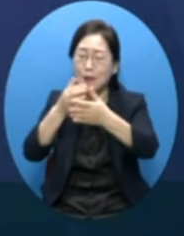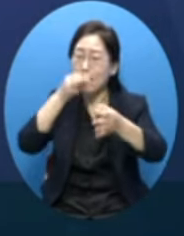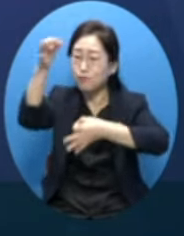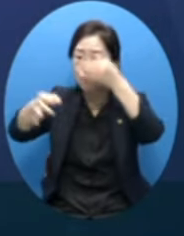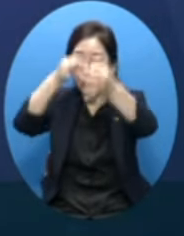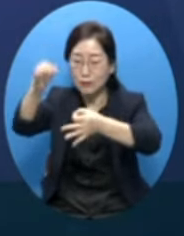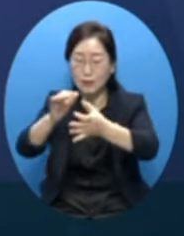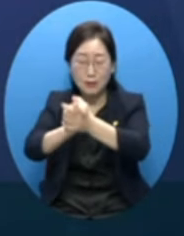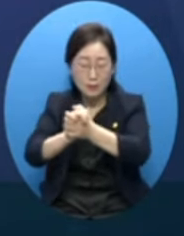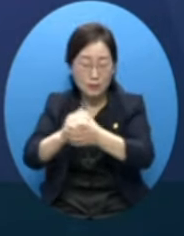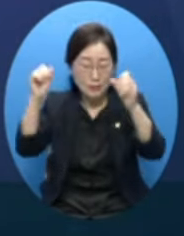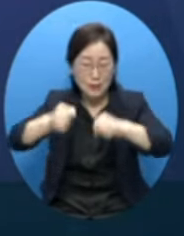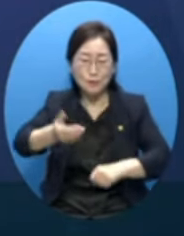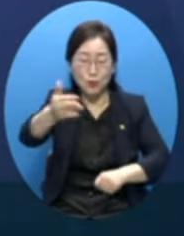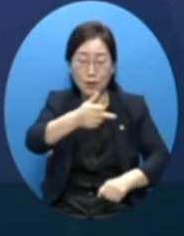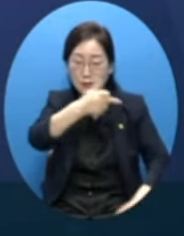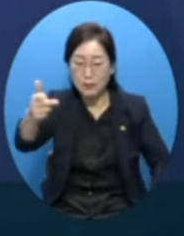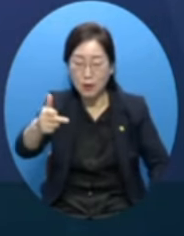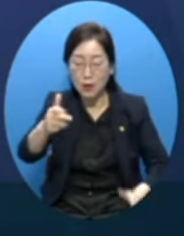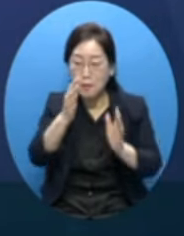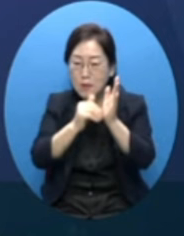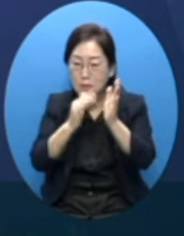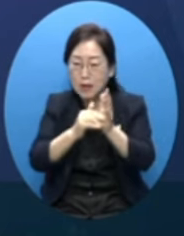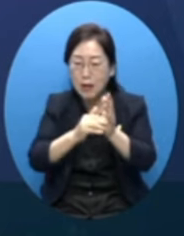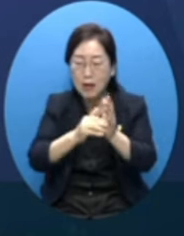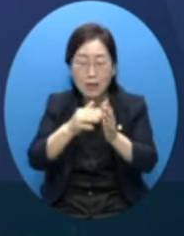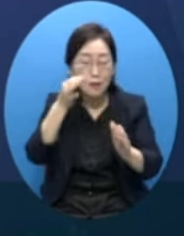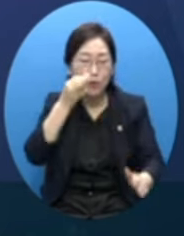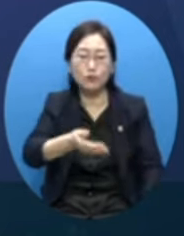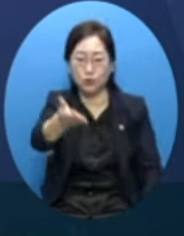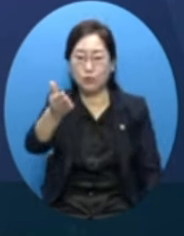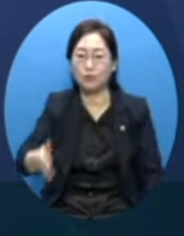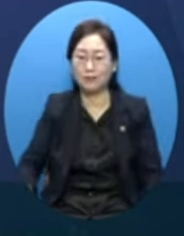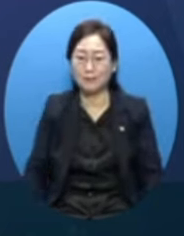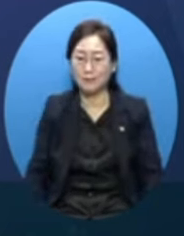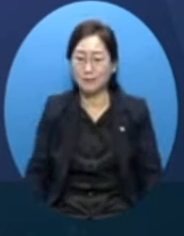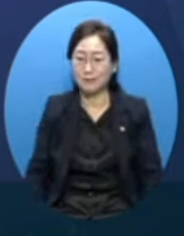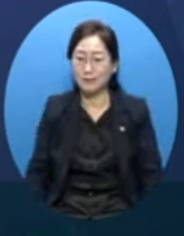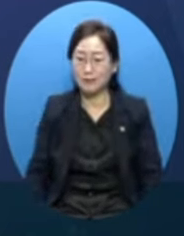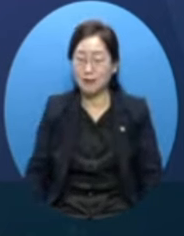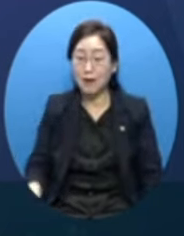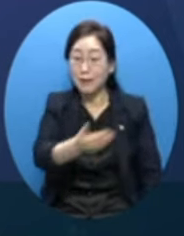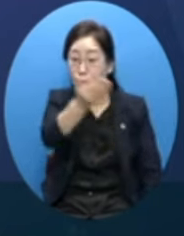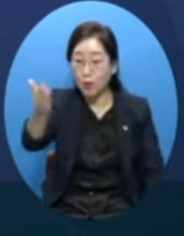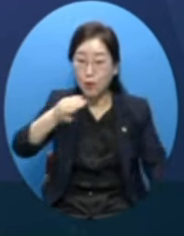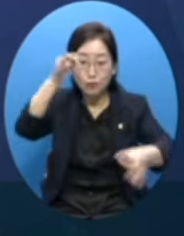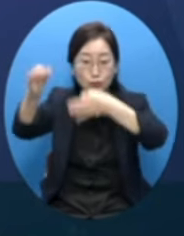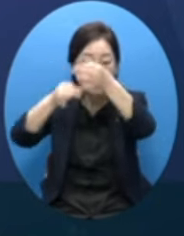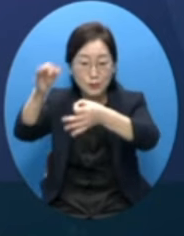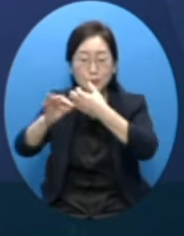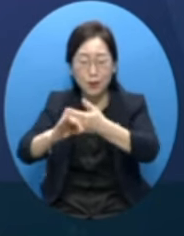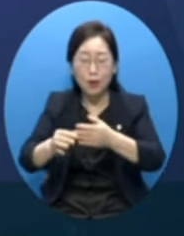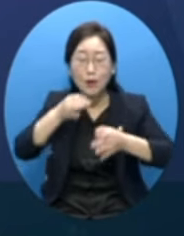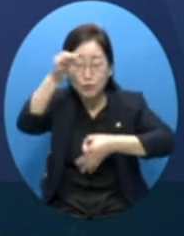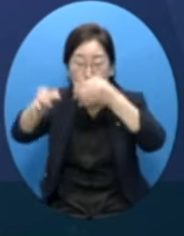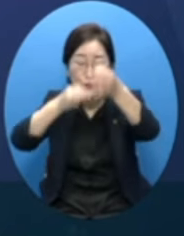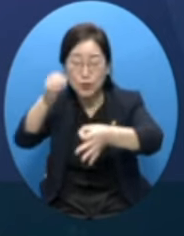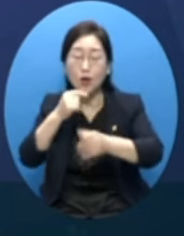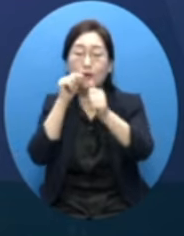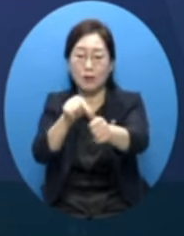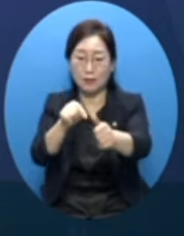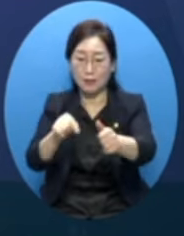응답하였고 내가 알지 못하는 크고 은밀한 일을 내게 보이리라. 넌 내게 부르짖으라, 부르짖으라,